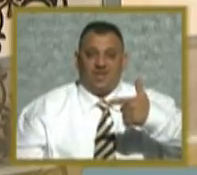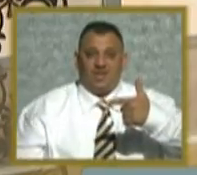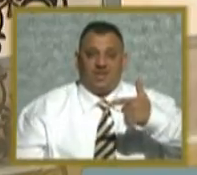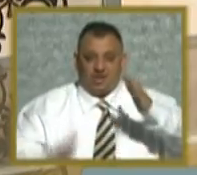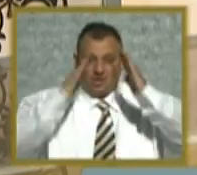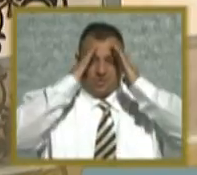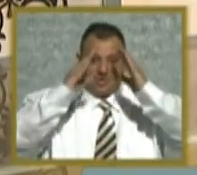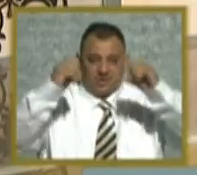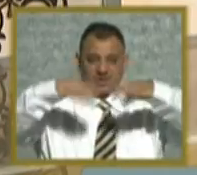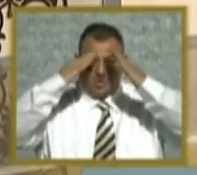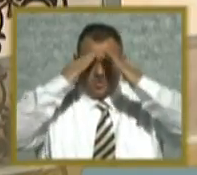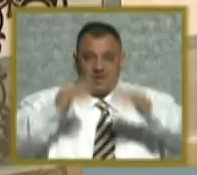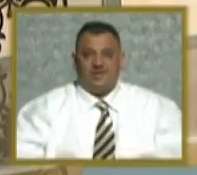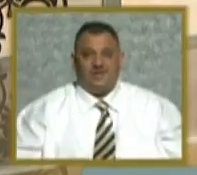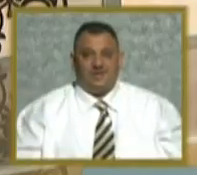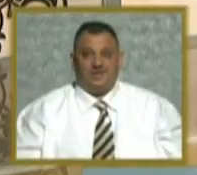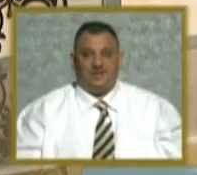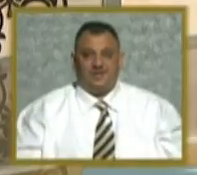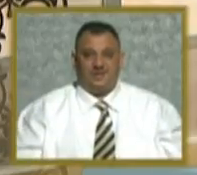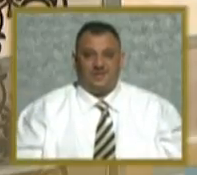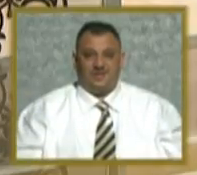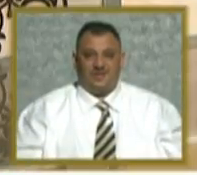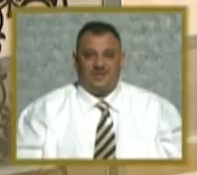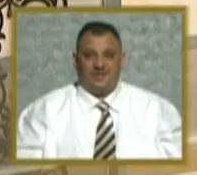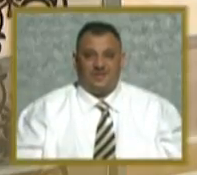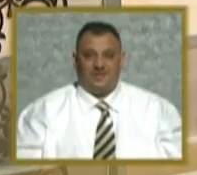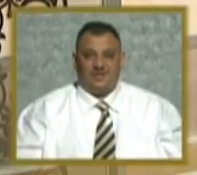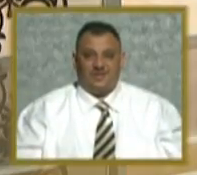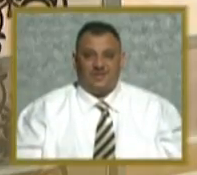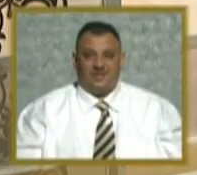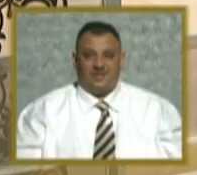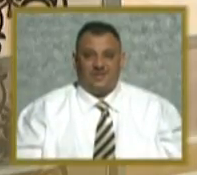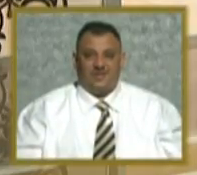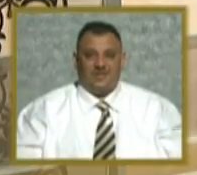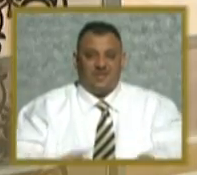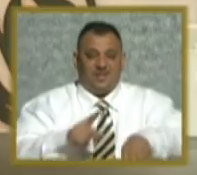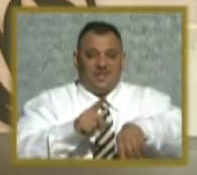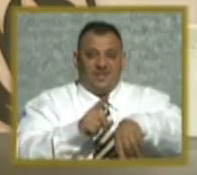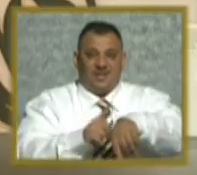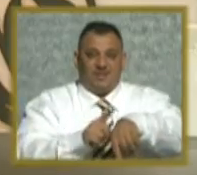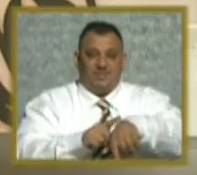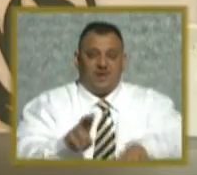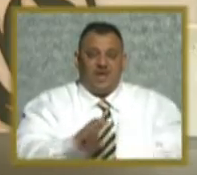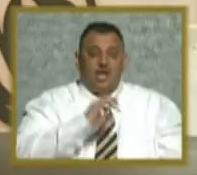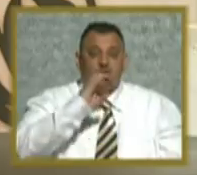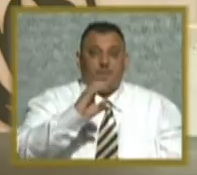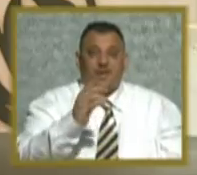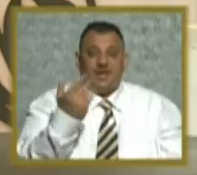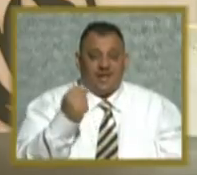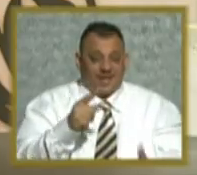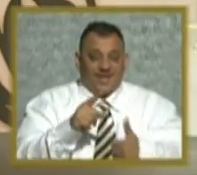لا شكرا، بارك الله فيكم. مرحبا ام عادل، مرحبا. طيب اعتذر منكم الان، اعود الى الاسئله.